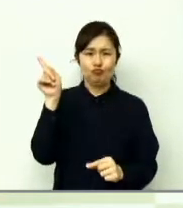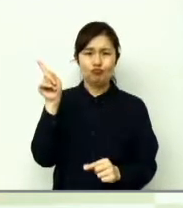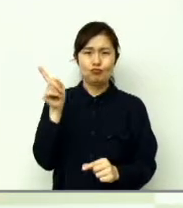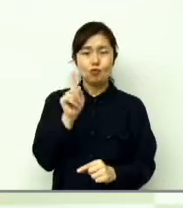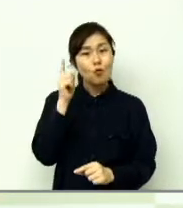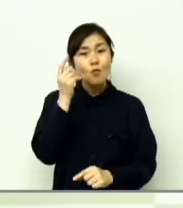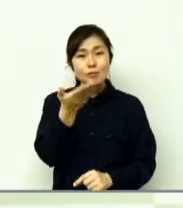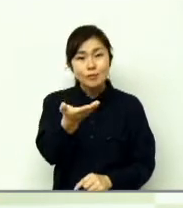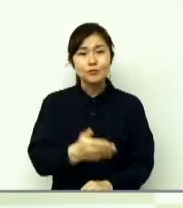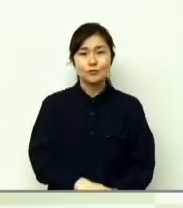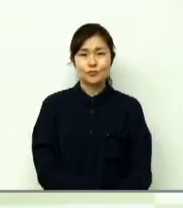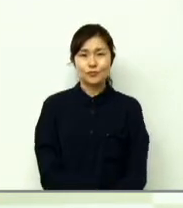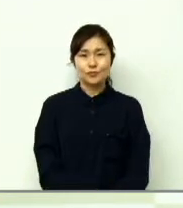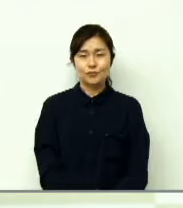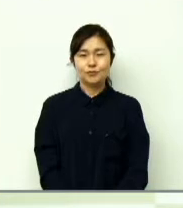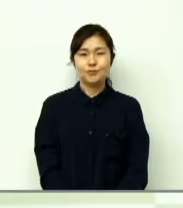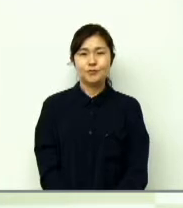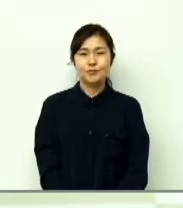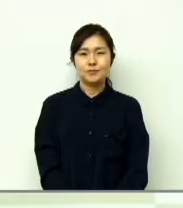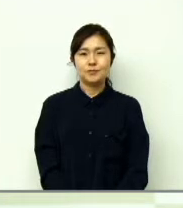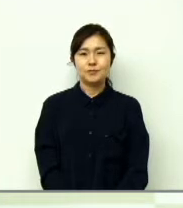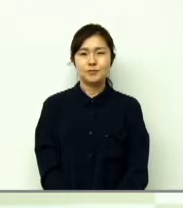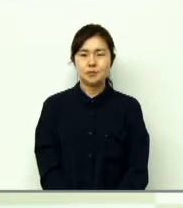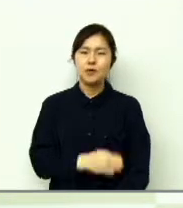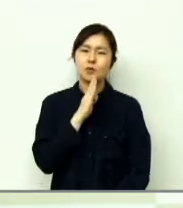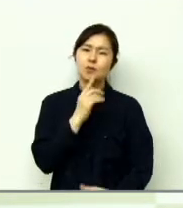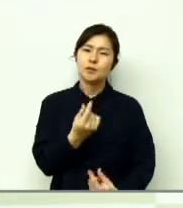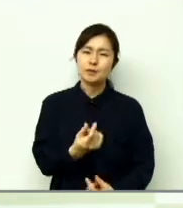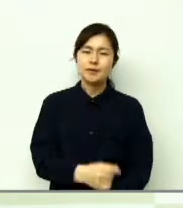か？ そうですね、